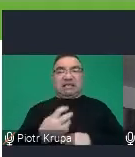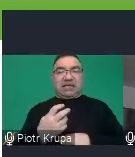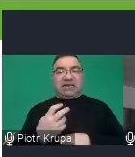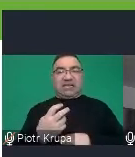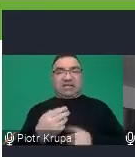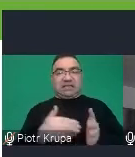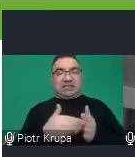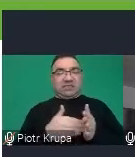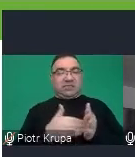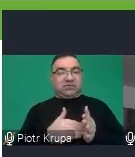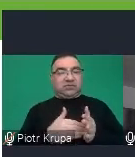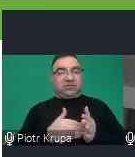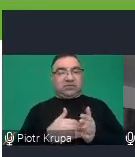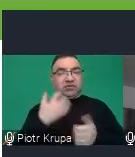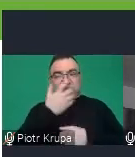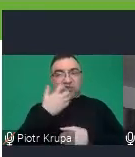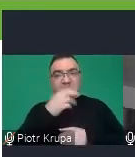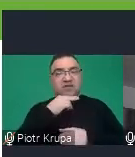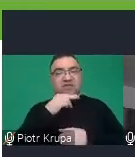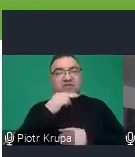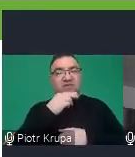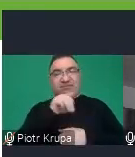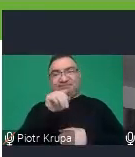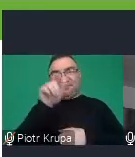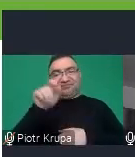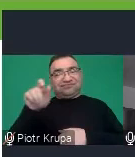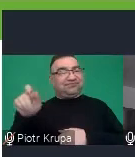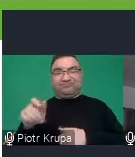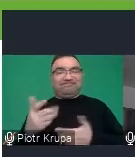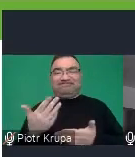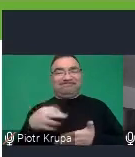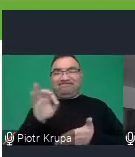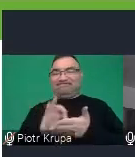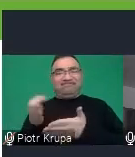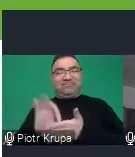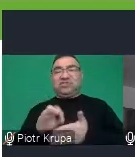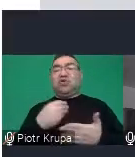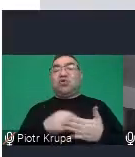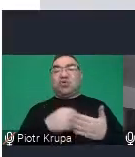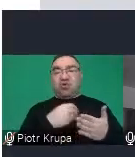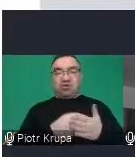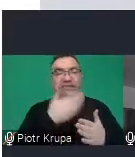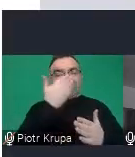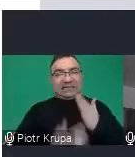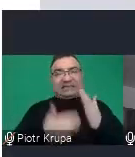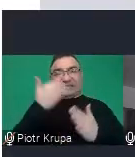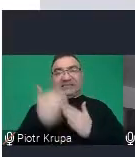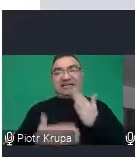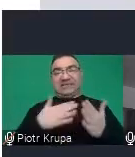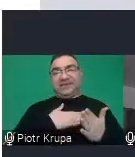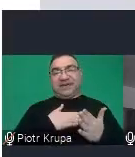na potrzeby podgrzewu ciepłej wody użytkowej czasami nie były w stanie pokryć strat, jakie mieliśmy